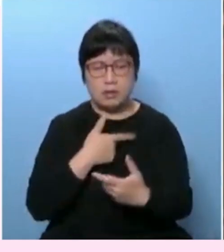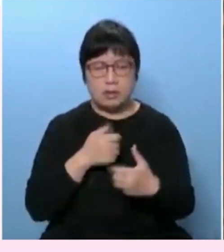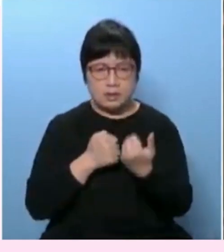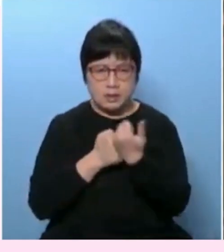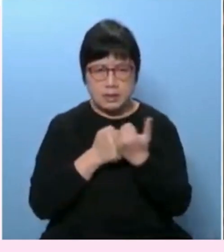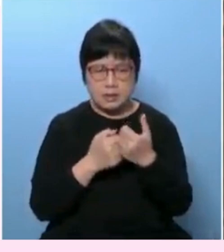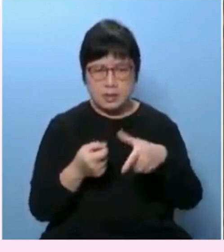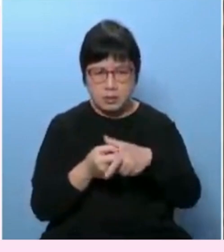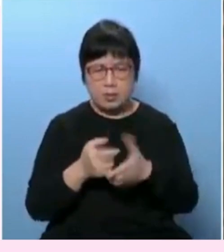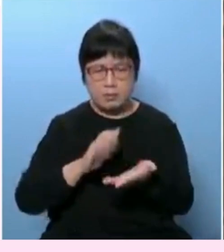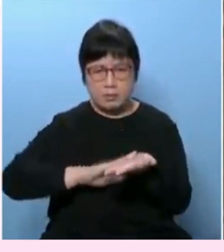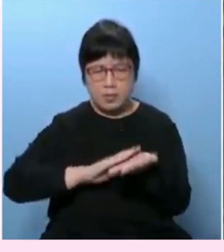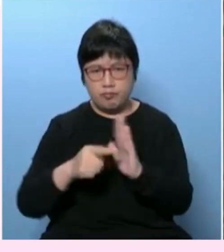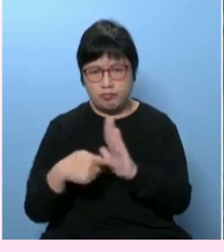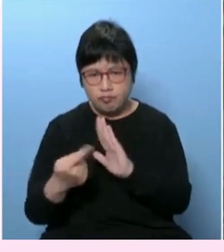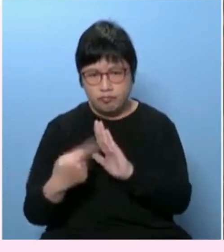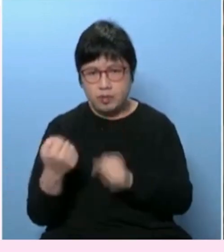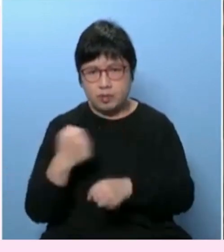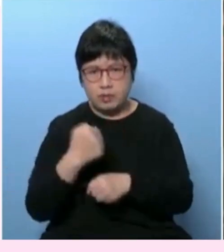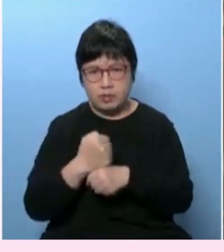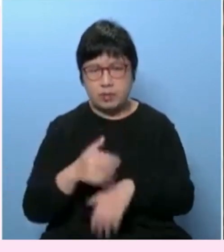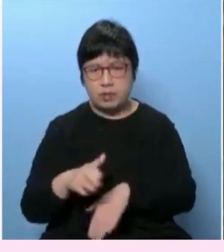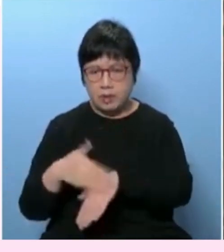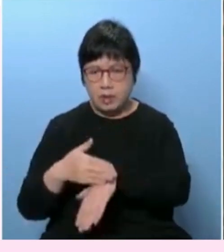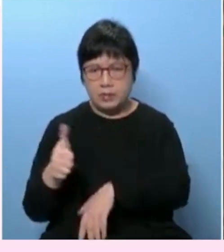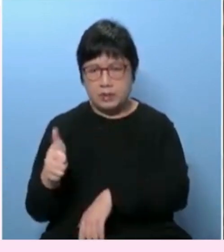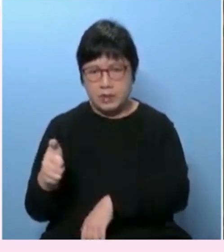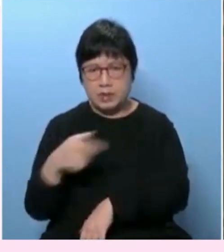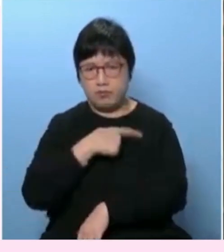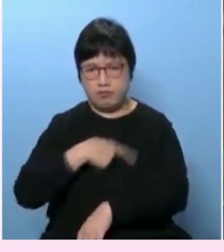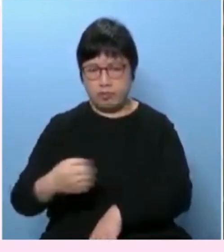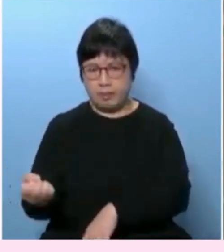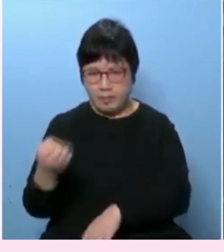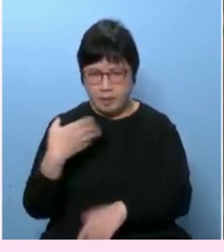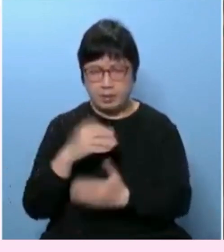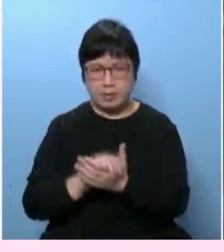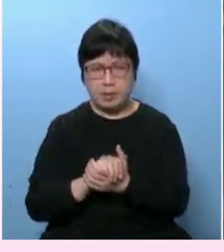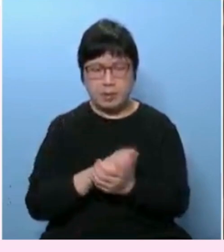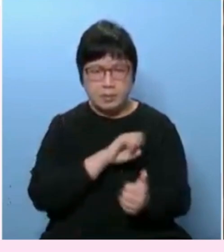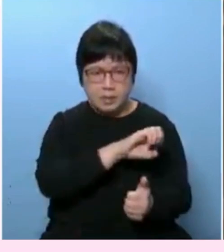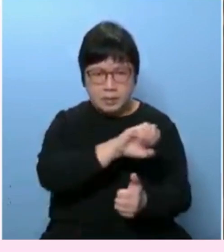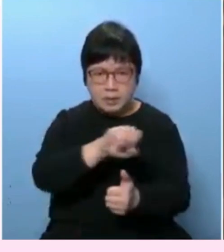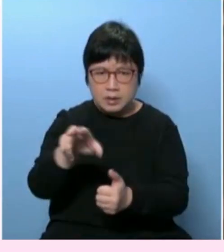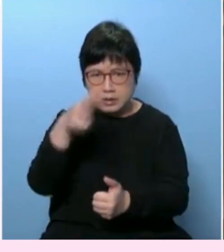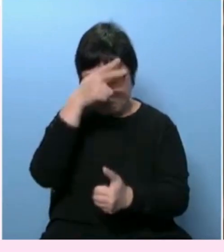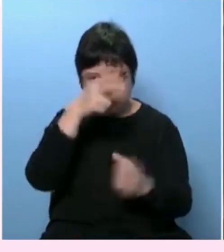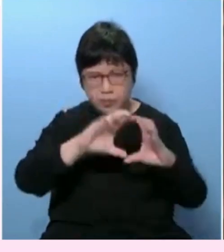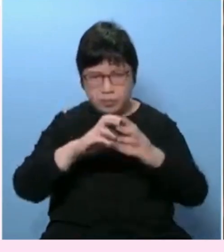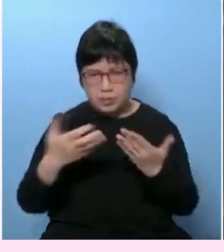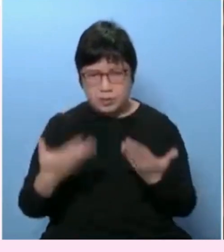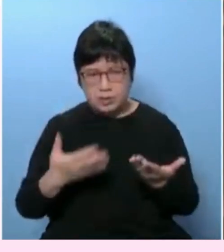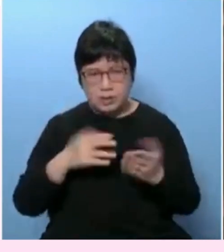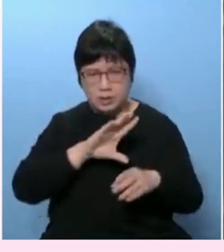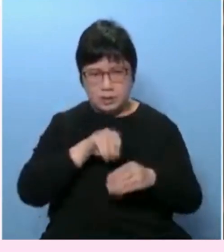疫等各方面嘅工作。咁就頭先剛才謝議員提問入面嘅各個部分，我哋諮詢咗相關嘅政策局之後咧，我而家係